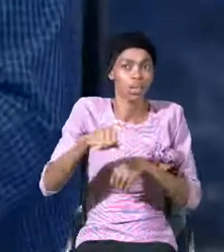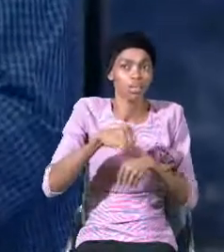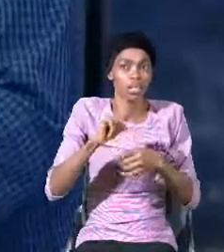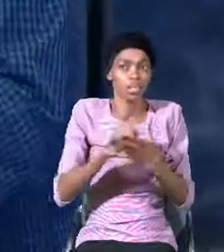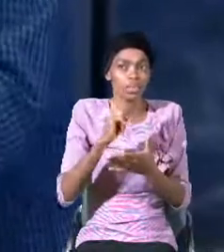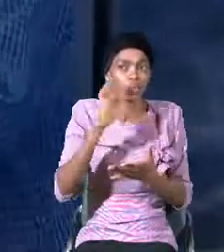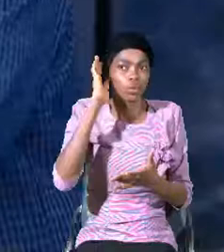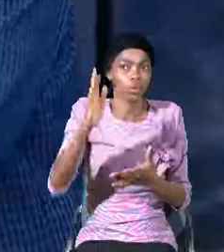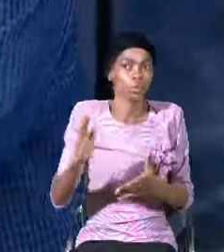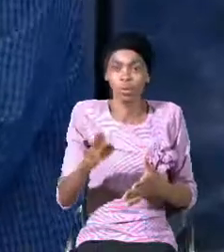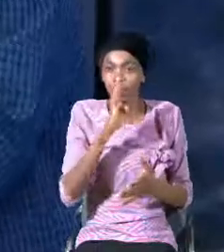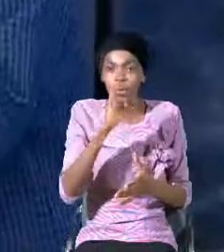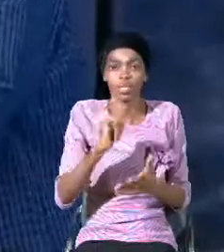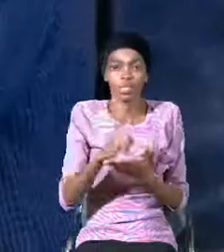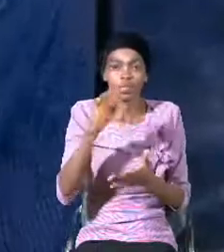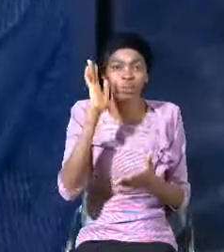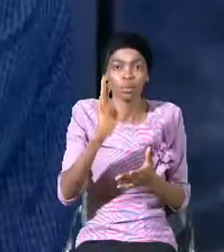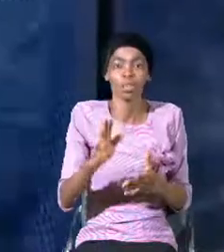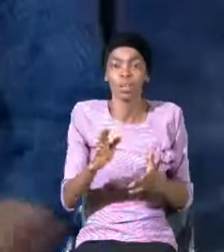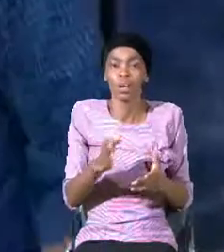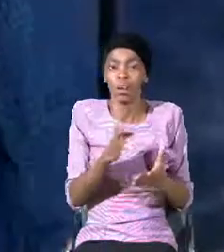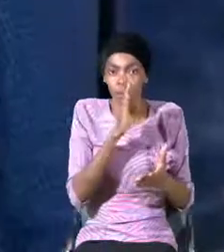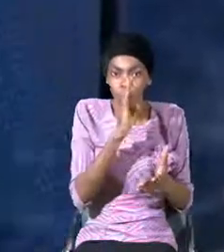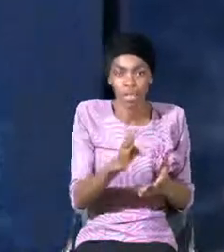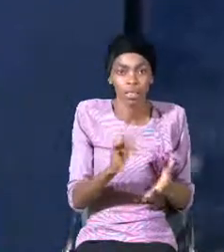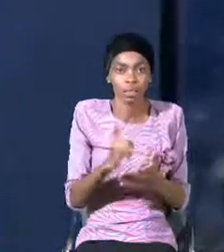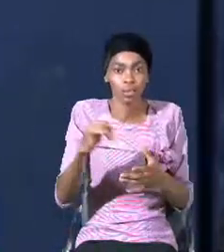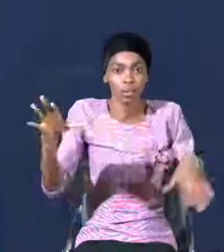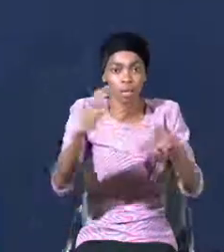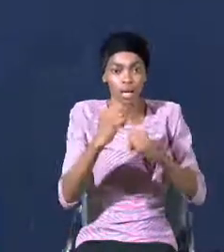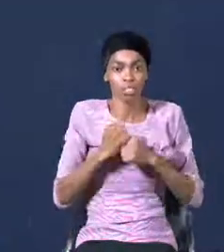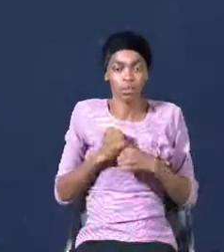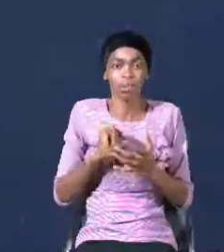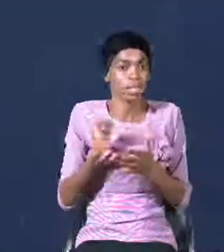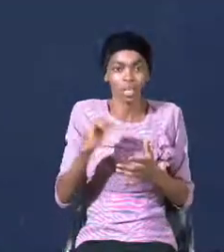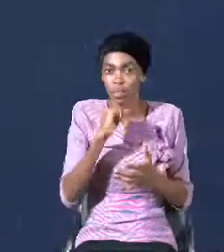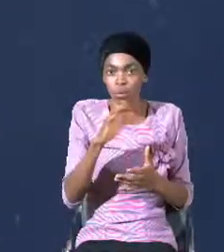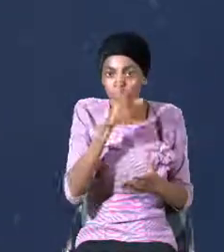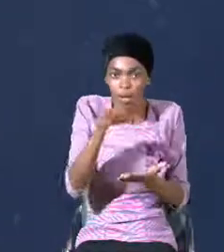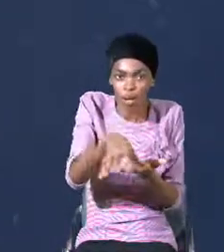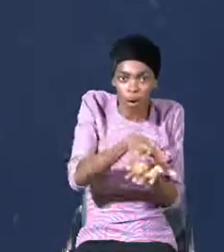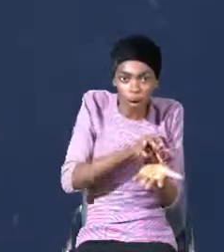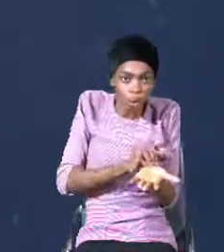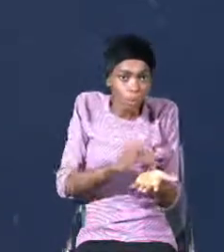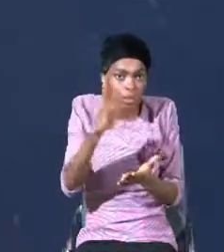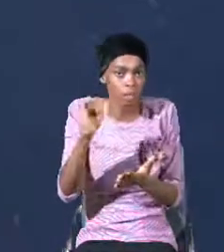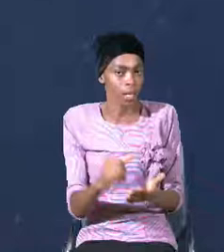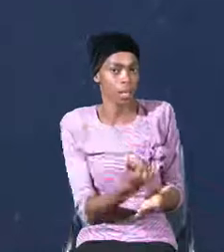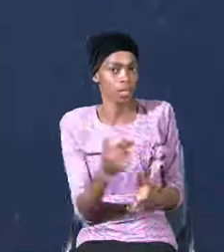établi que tu dois être, que tu dois faire, que tu dois réaliser, qui ne peut pas